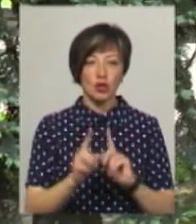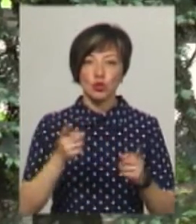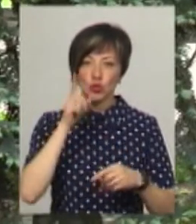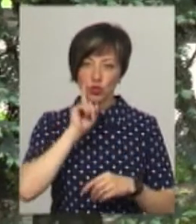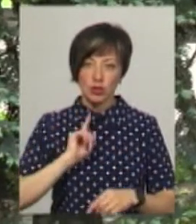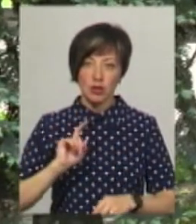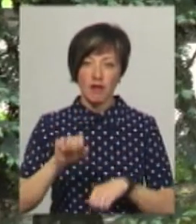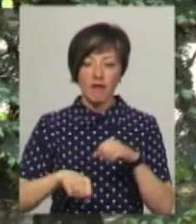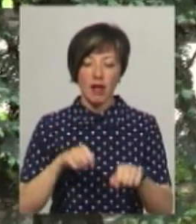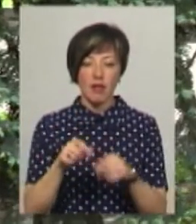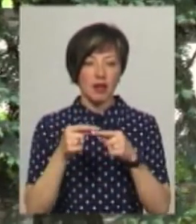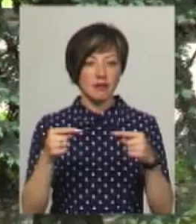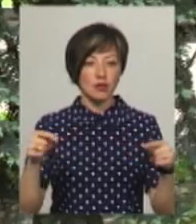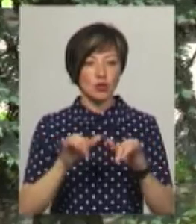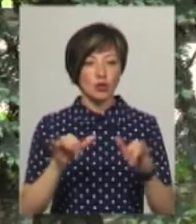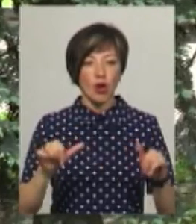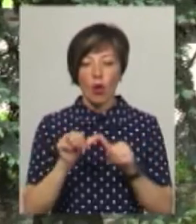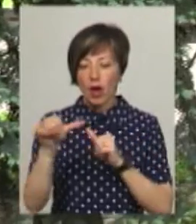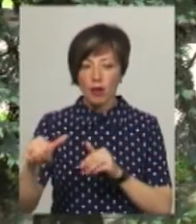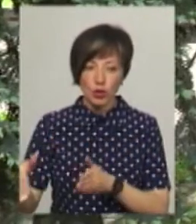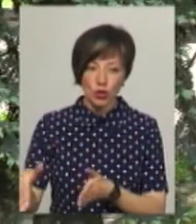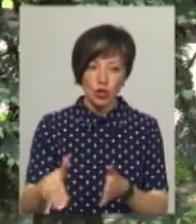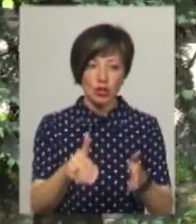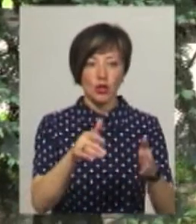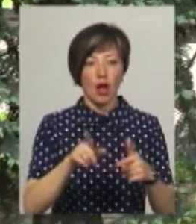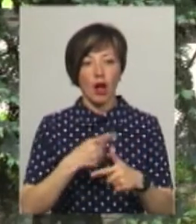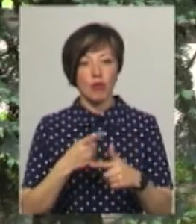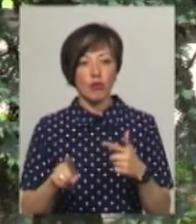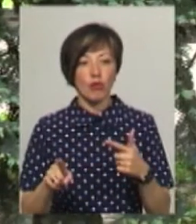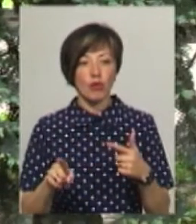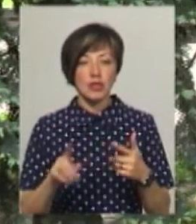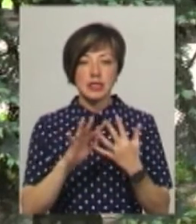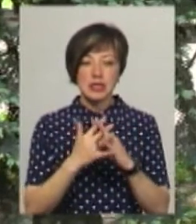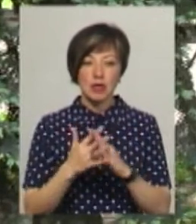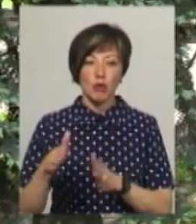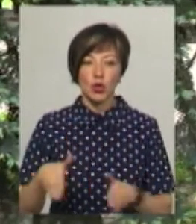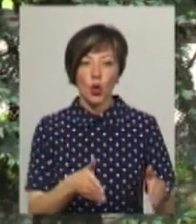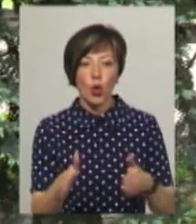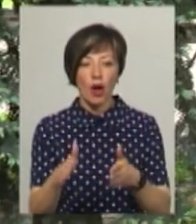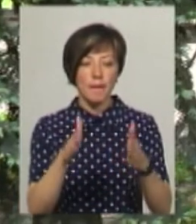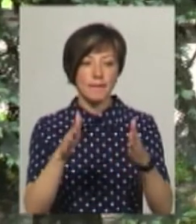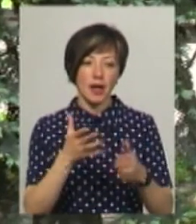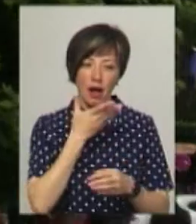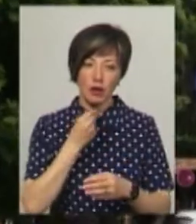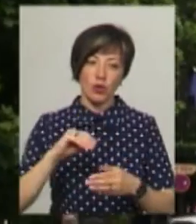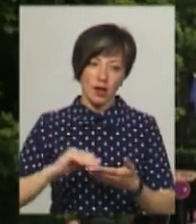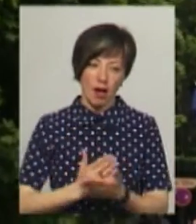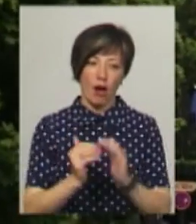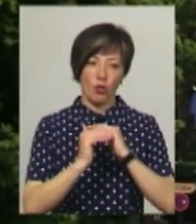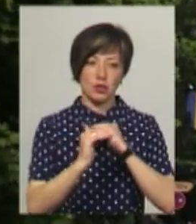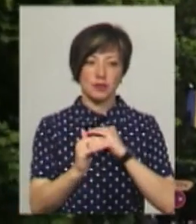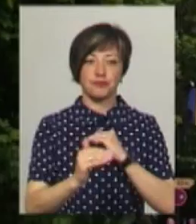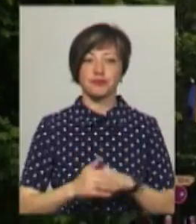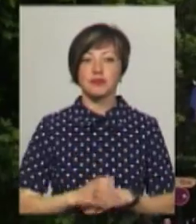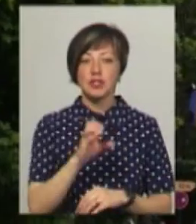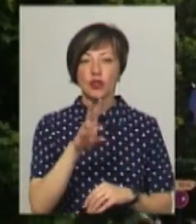зручна велоінфраструктура, коли ти їдеш окремою доріжкою або якимись сільськими дорогами гарної якості. Словаччина